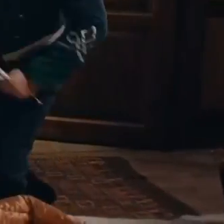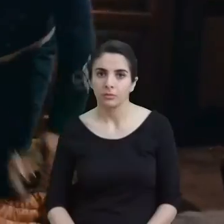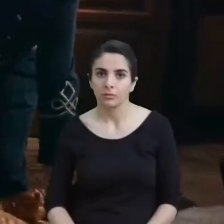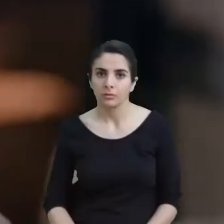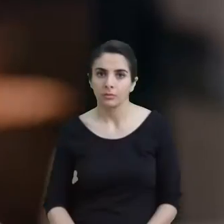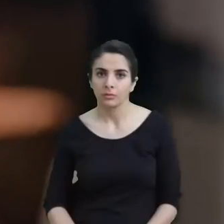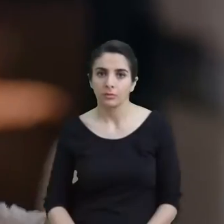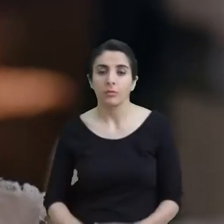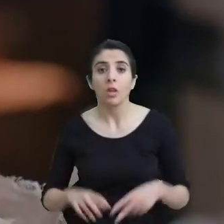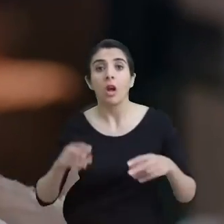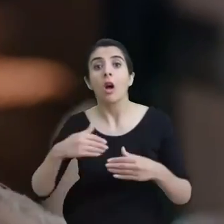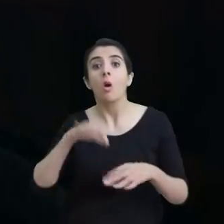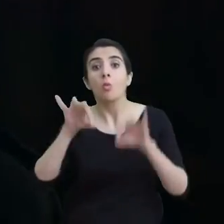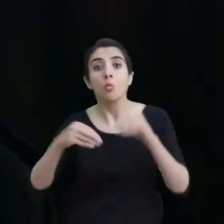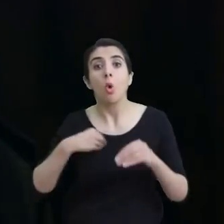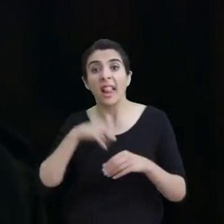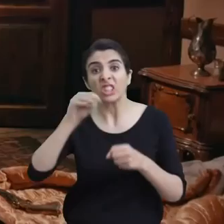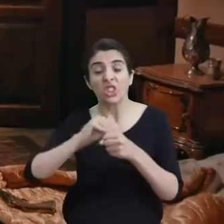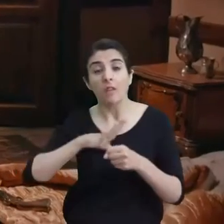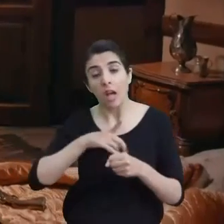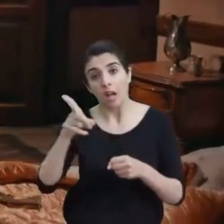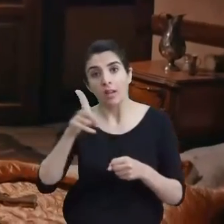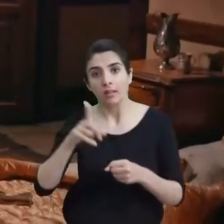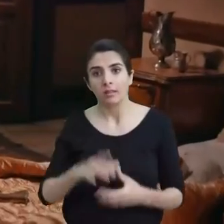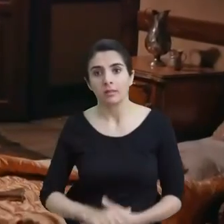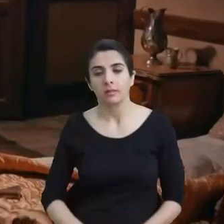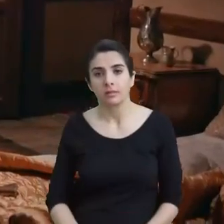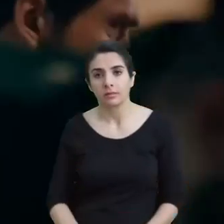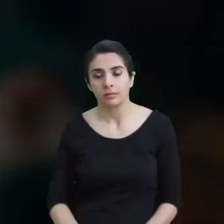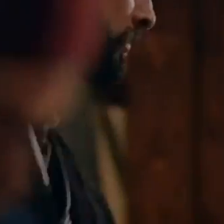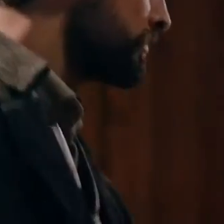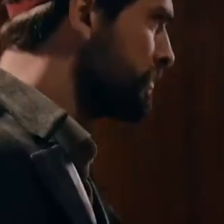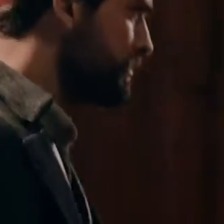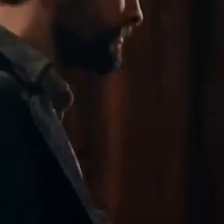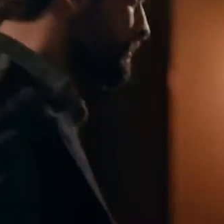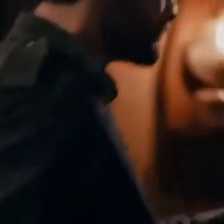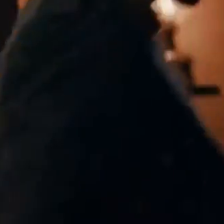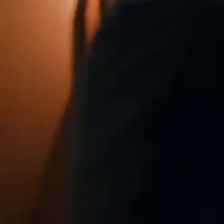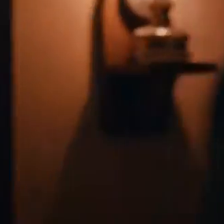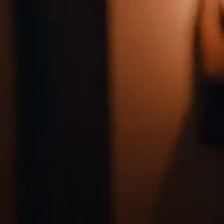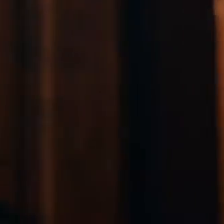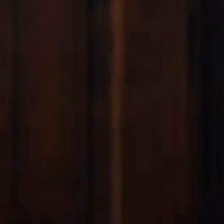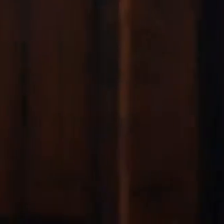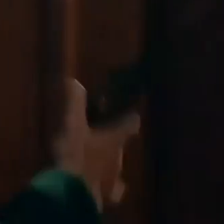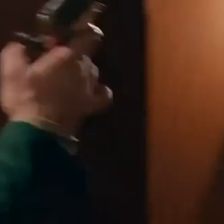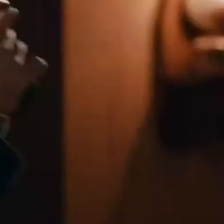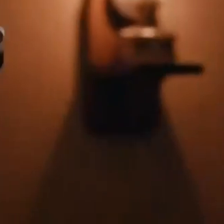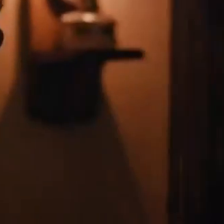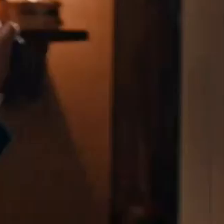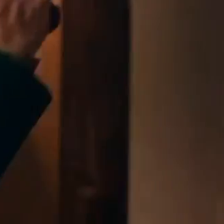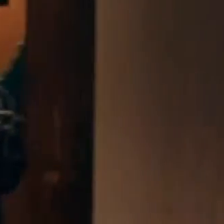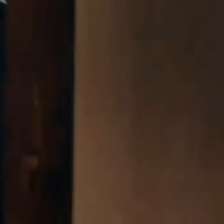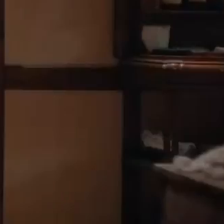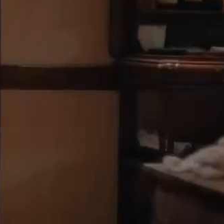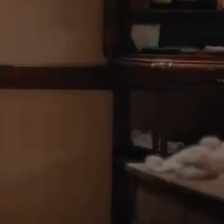bağlı. Muayenehanede. Sessiz ol diye işaret parmağını dudaklarına götürdü Mustafa. O hızla yürüdü. Hasan